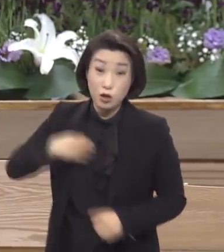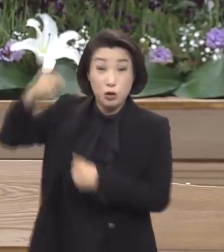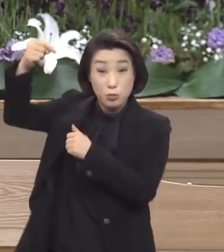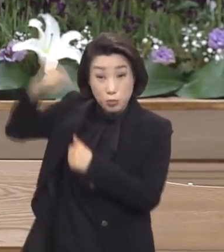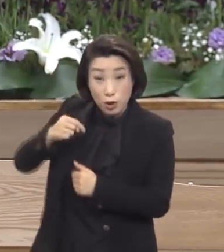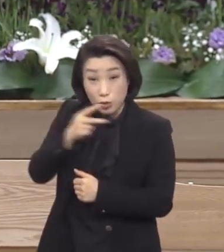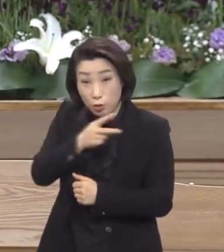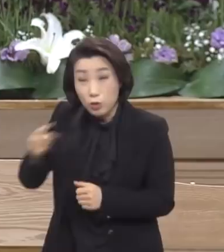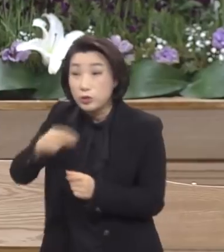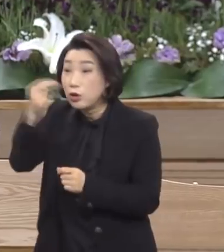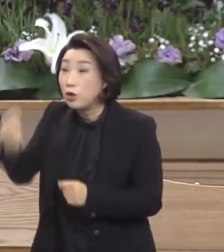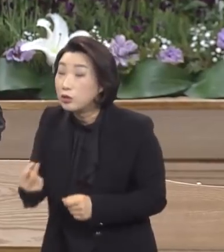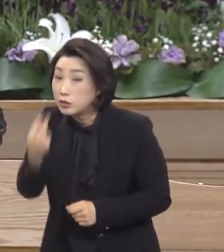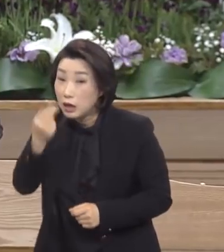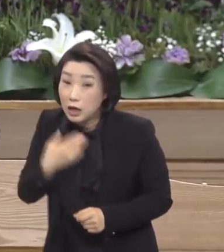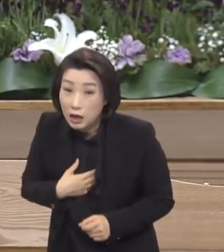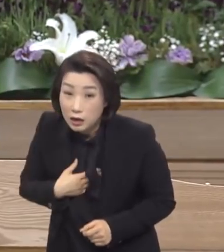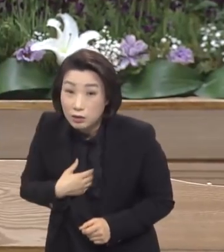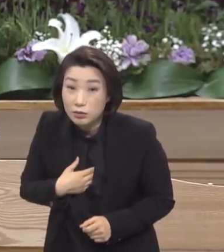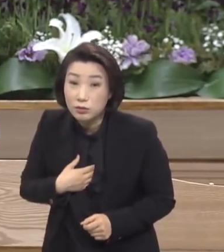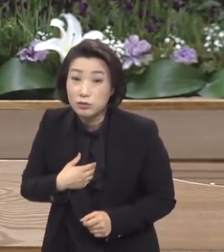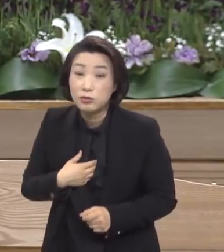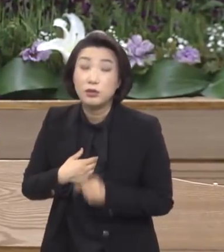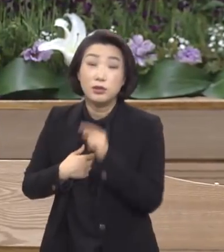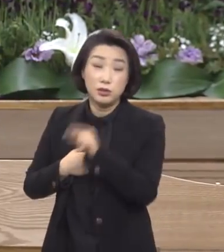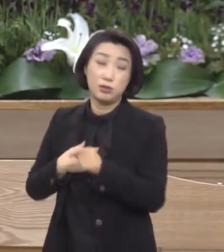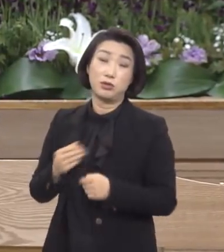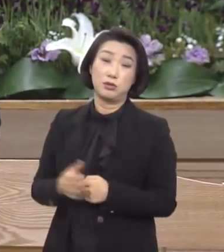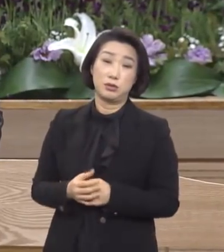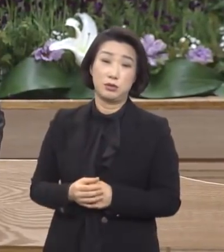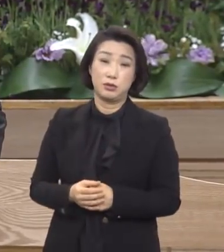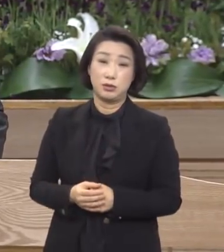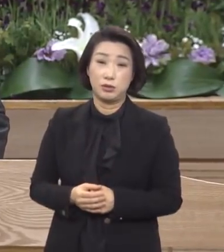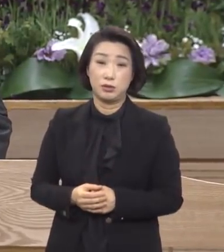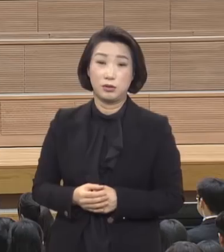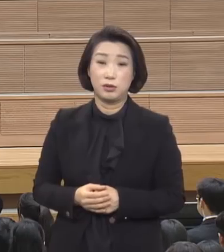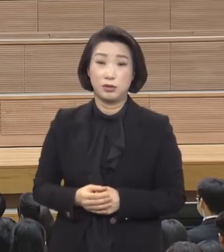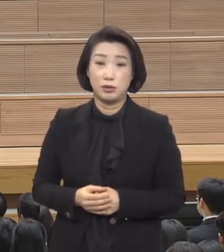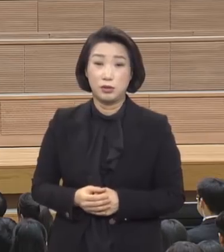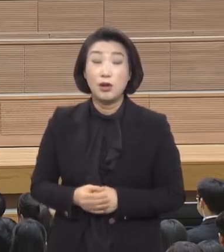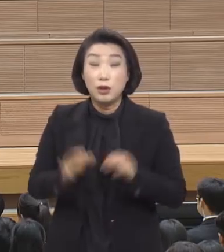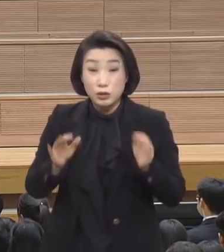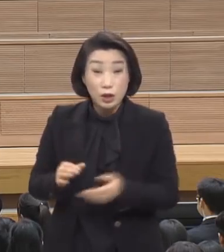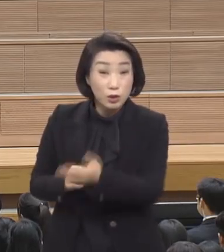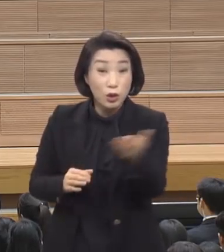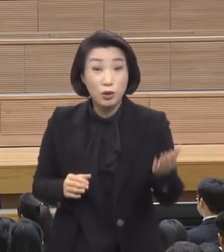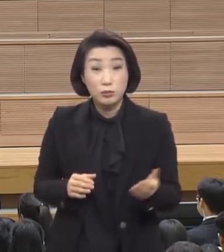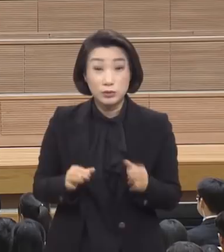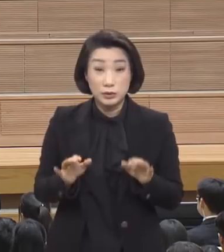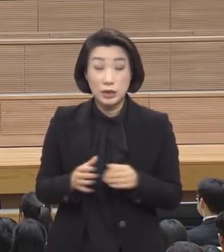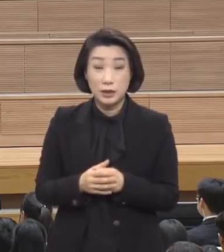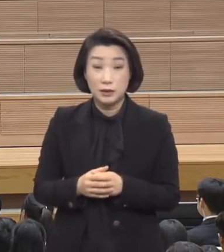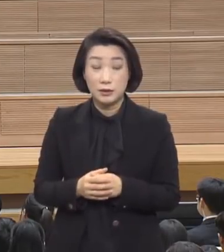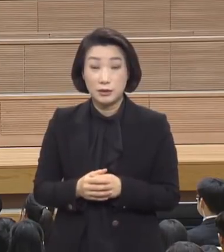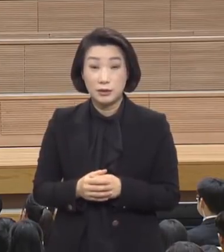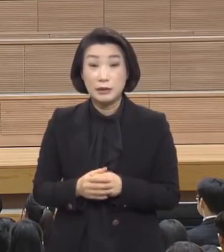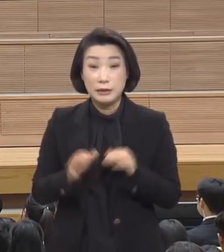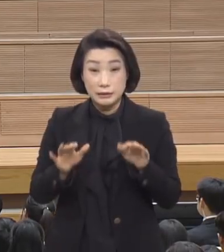명령이 영생이라고 했다 이 말이야. 하나님 말씀. 그러니까